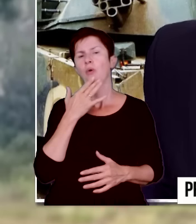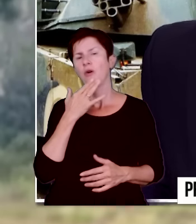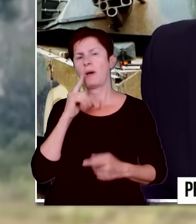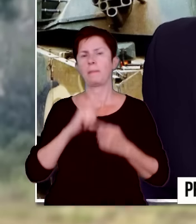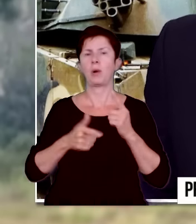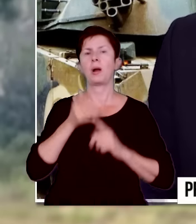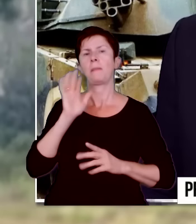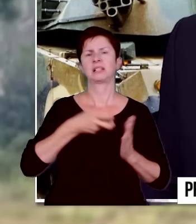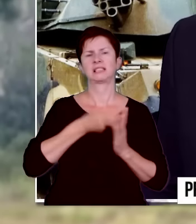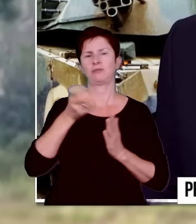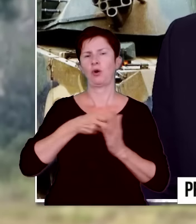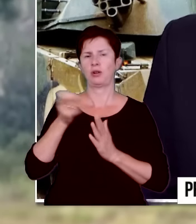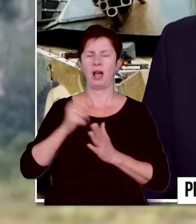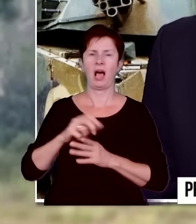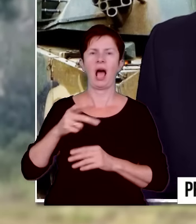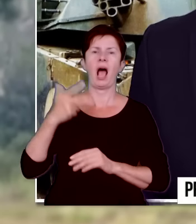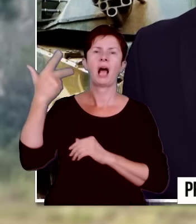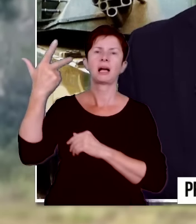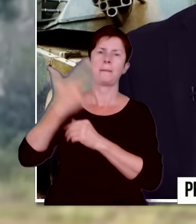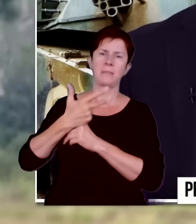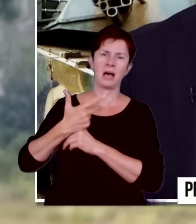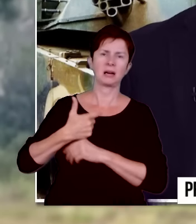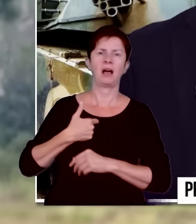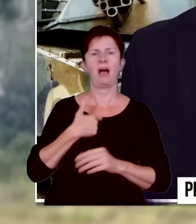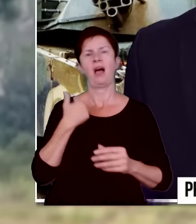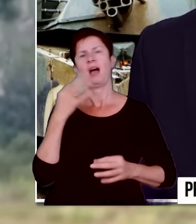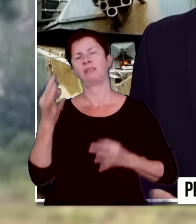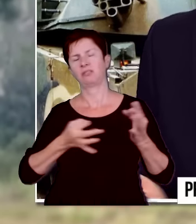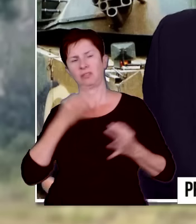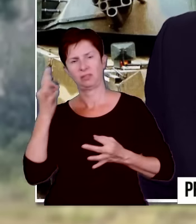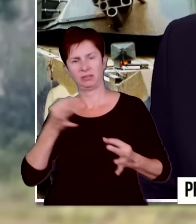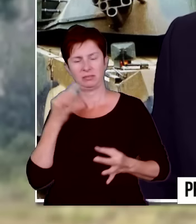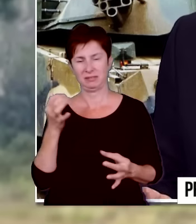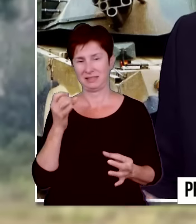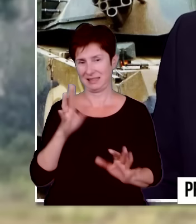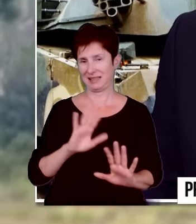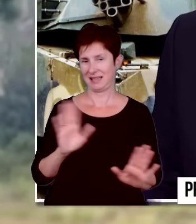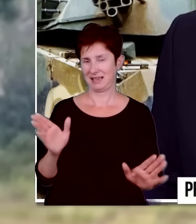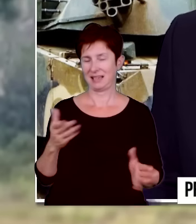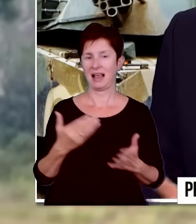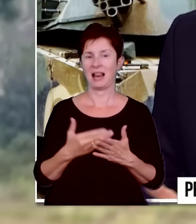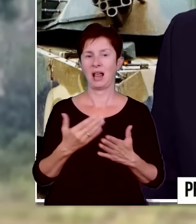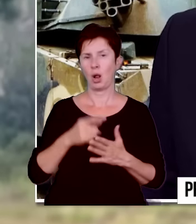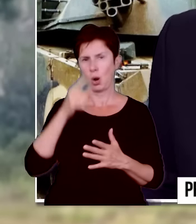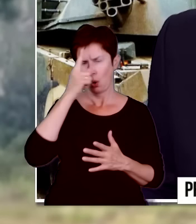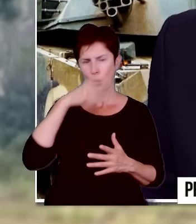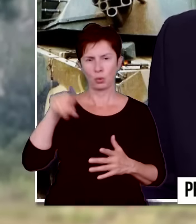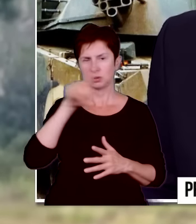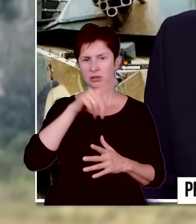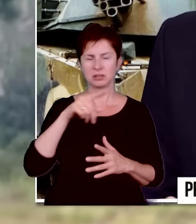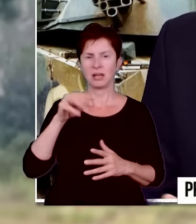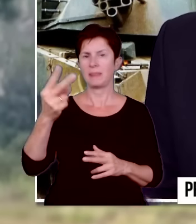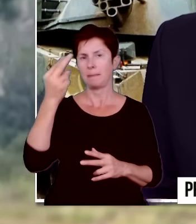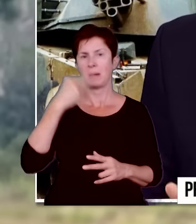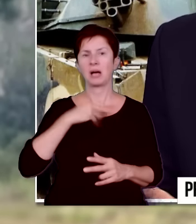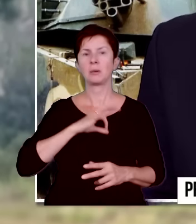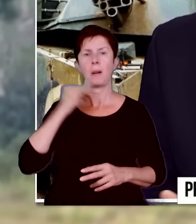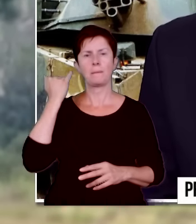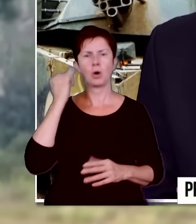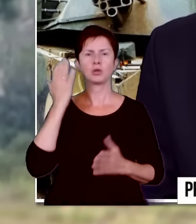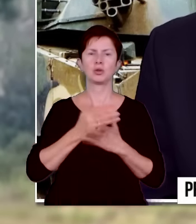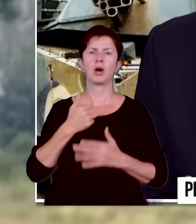dymisja dlaczego tak mówi No bo chc odsunąć uwagę opinii publicznej od własnych błędów prawda znaczy ja